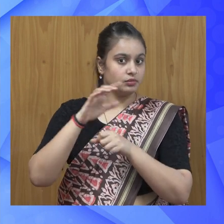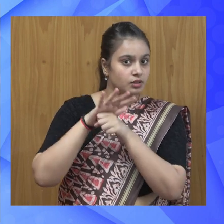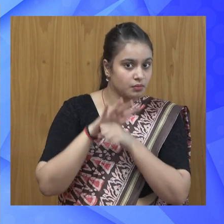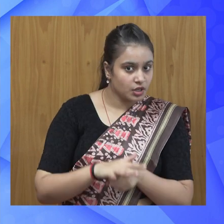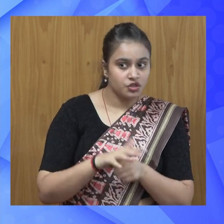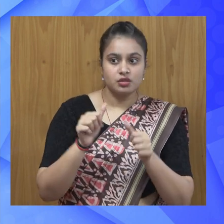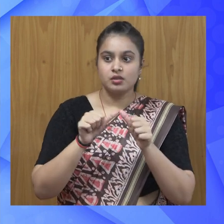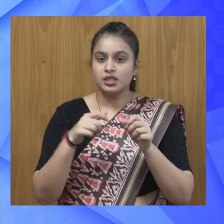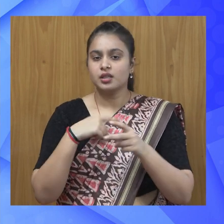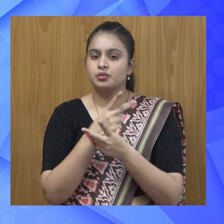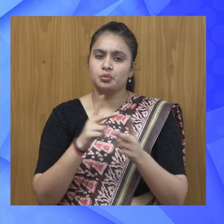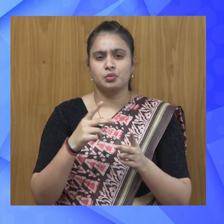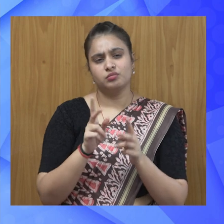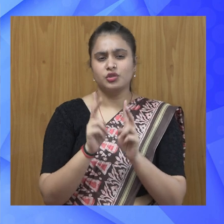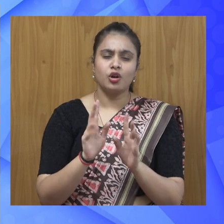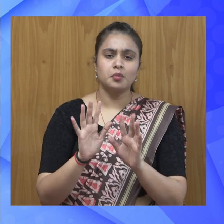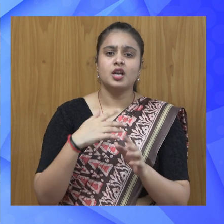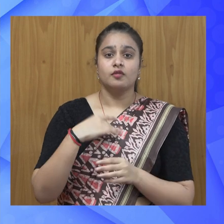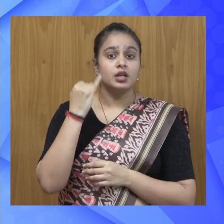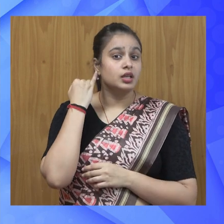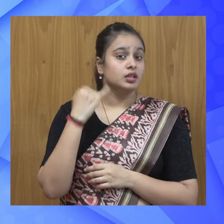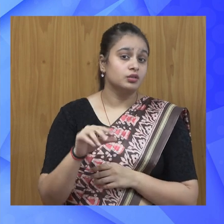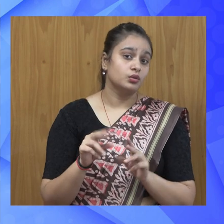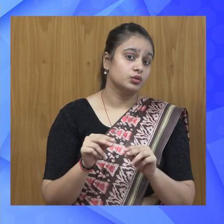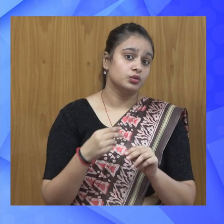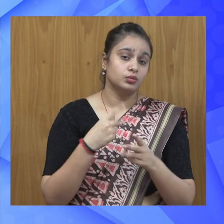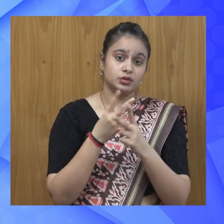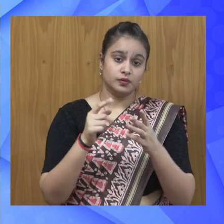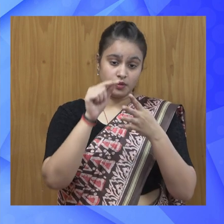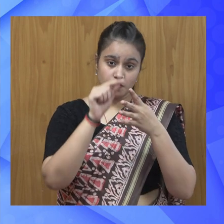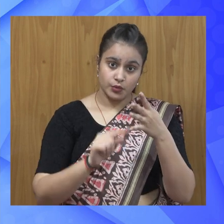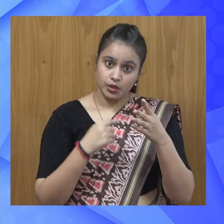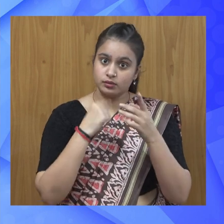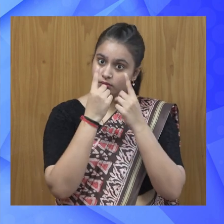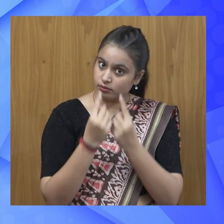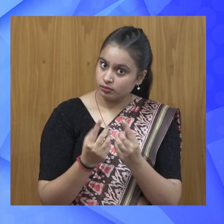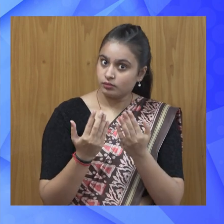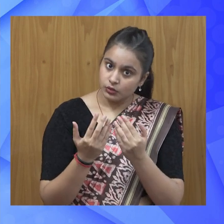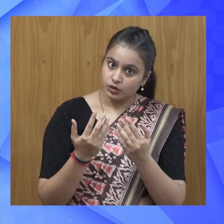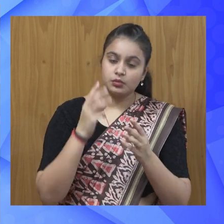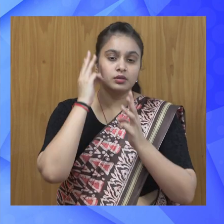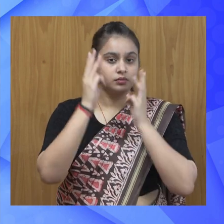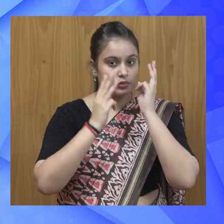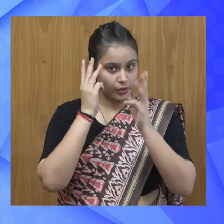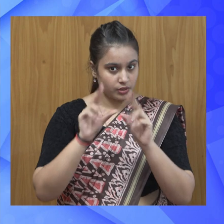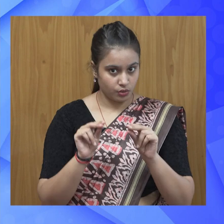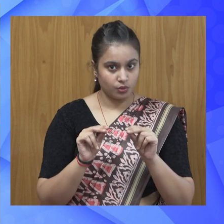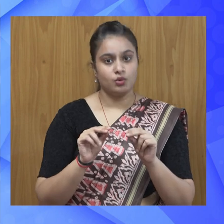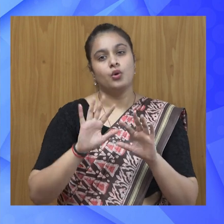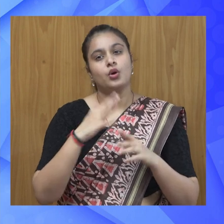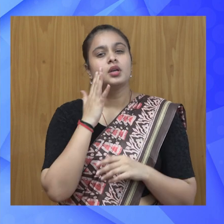हमें इसको इग्नोर नहीं करना है। इसके सिम्टम्स को आप, जैसे मैंने बताया, उसको पहचान सकते हैं, परेशान नहीं होना है।